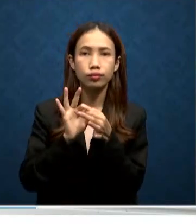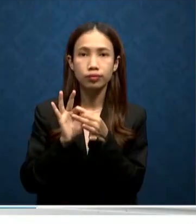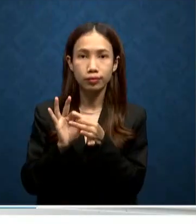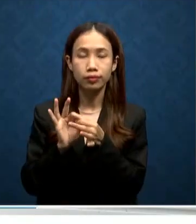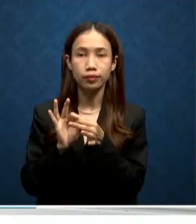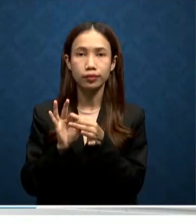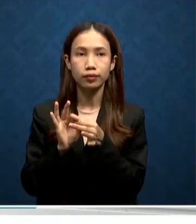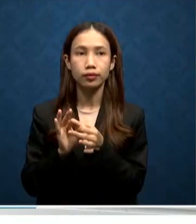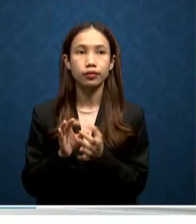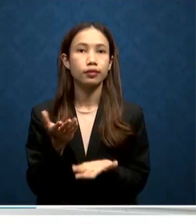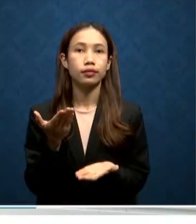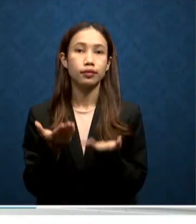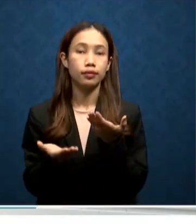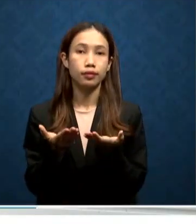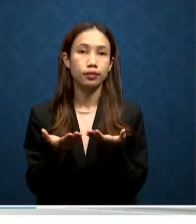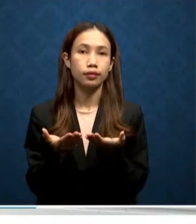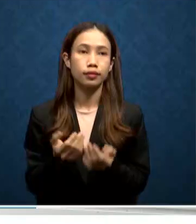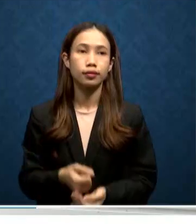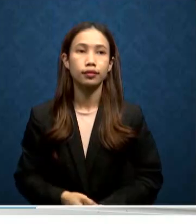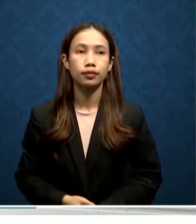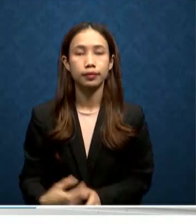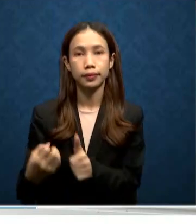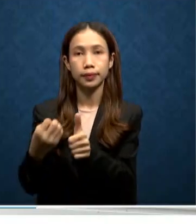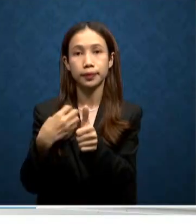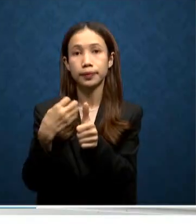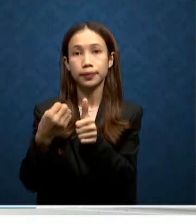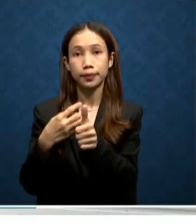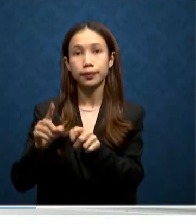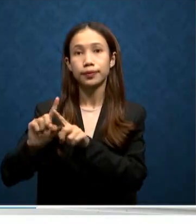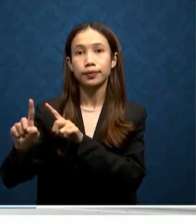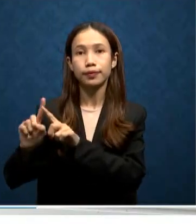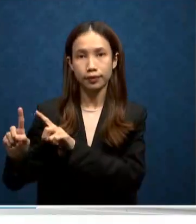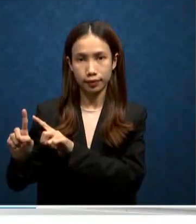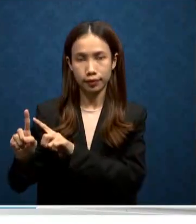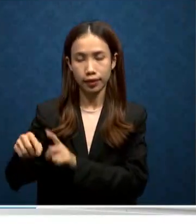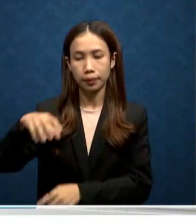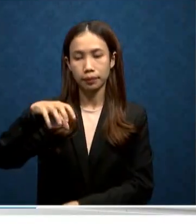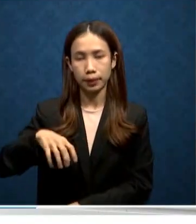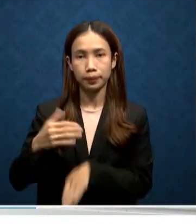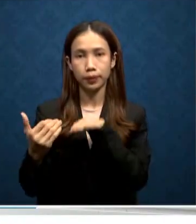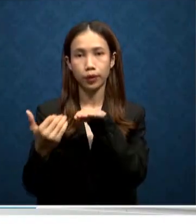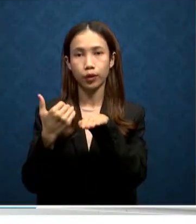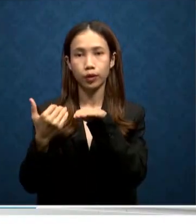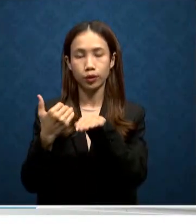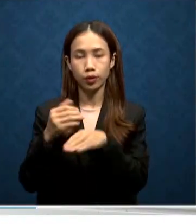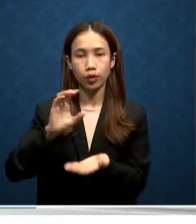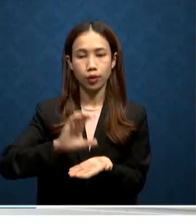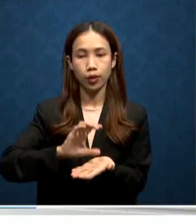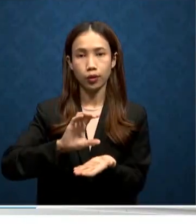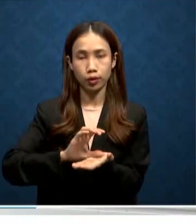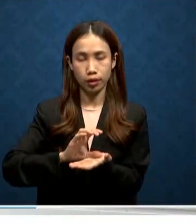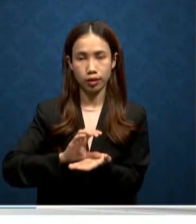ครับรวมทั้งเอ่อข้อเสนอความคิดเห็นเนี่ยกรมการขนส่งทางบกกองทุนเพื่อความปลอด